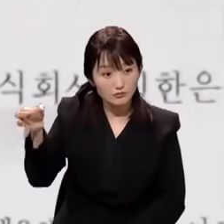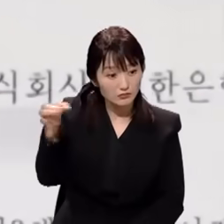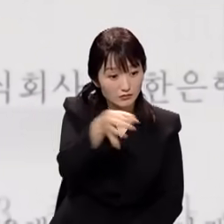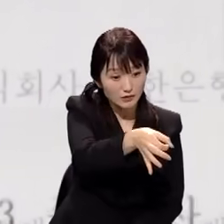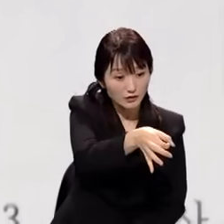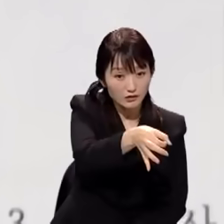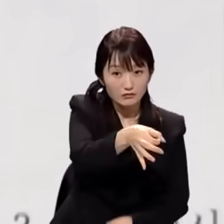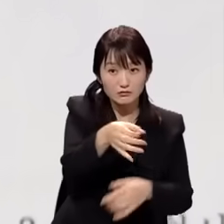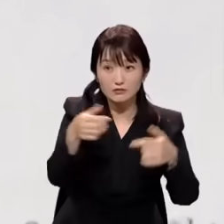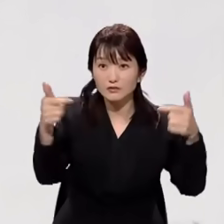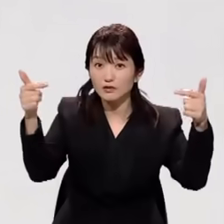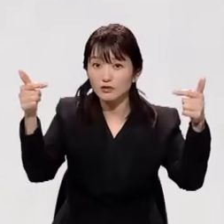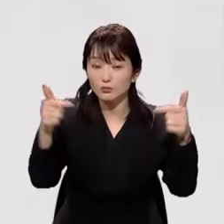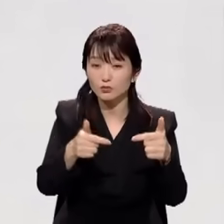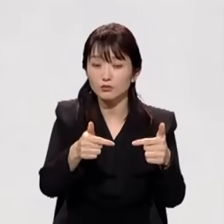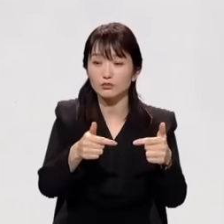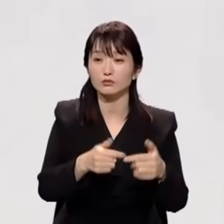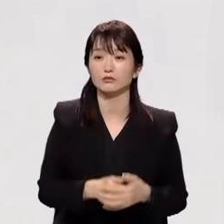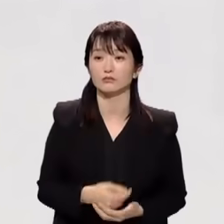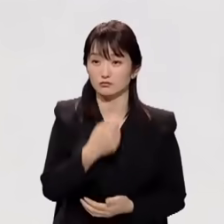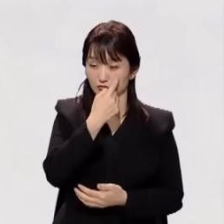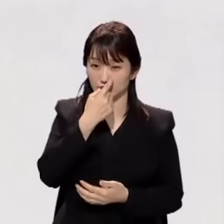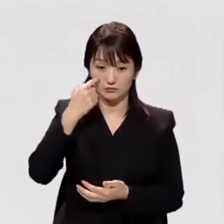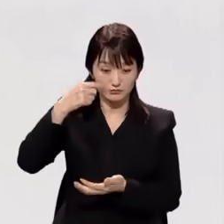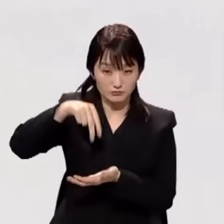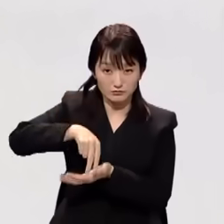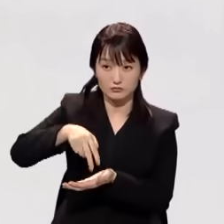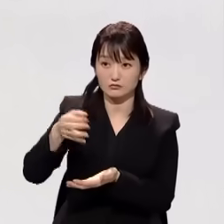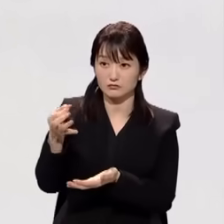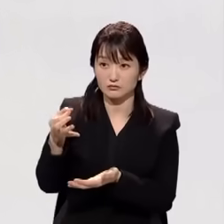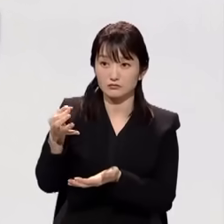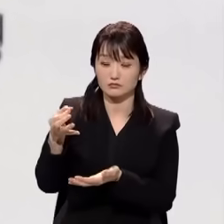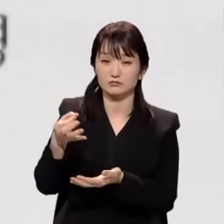그만큼 줄어든다라는 얘기죠. 예. 보증금, 이거 게다가